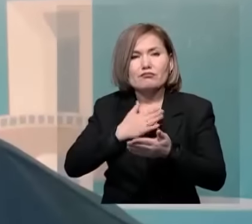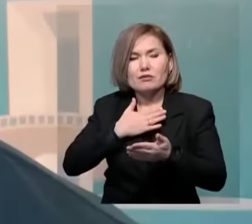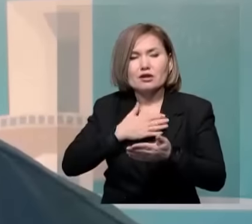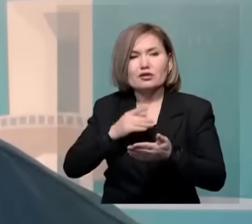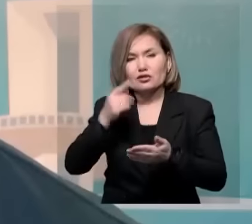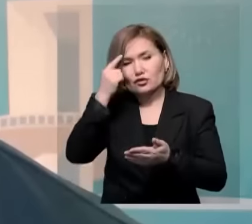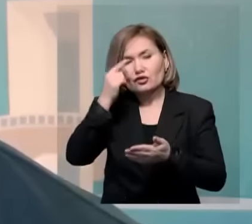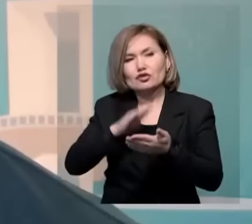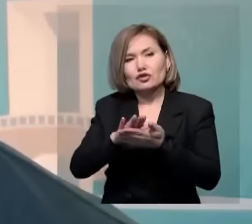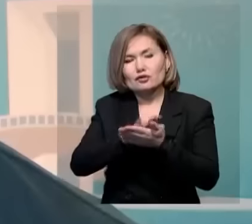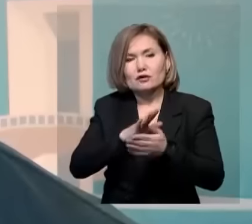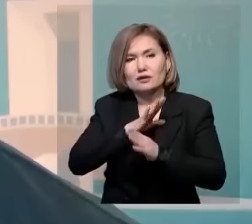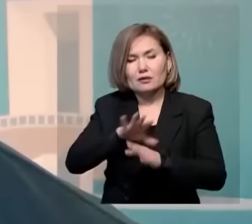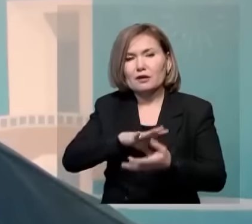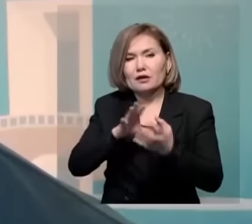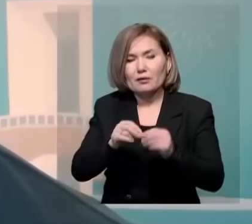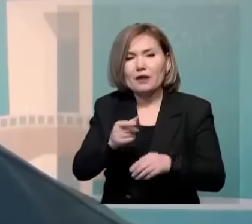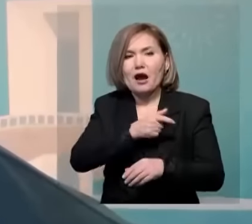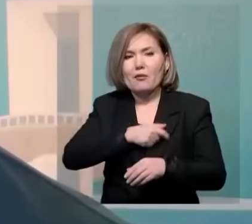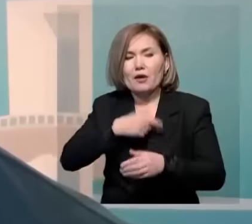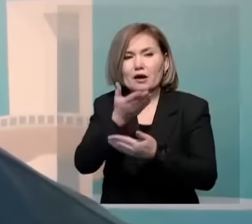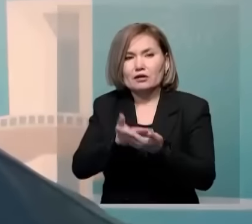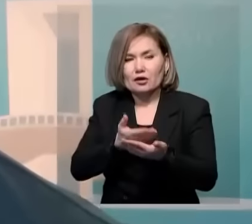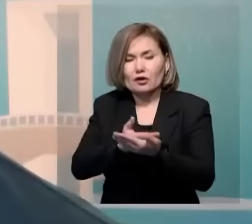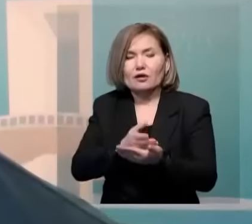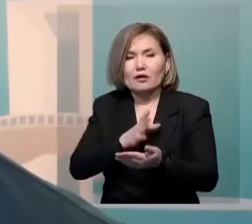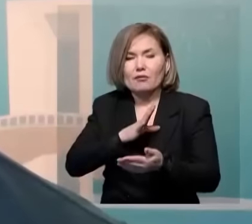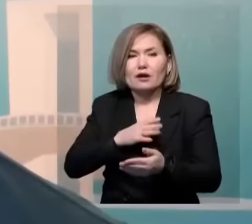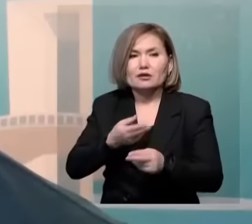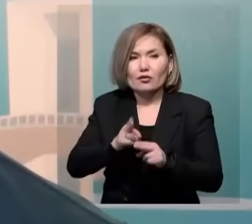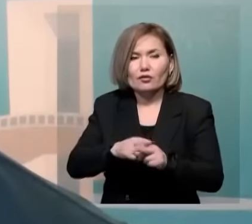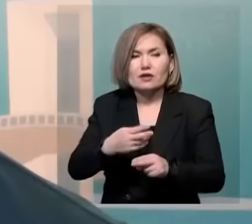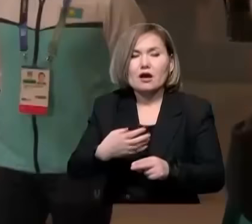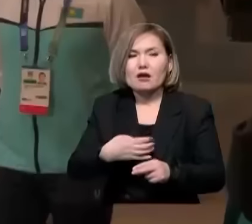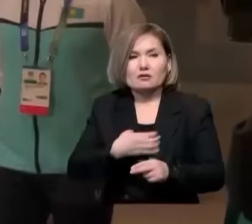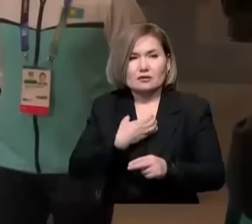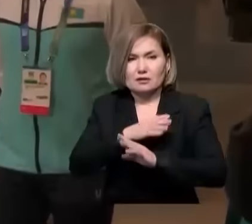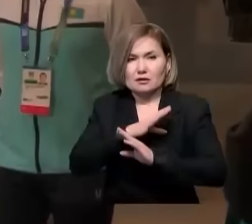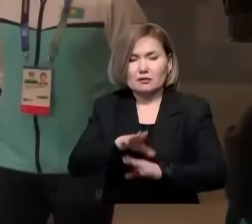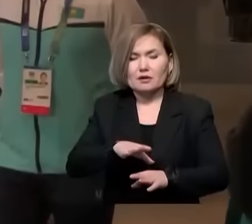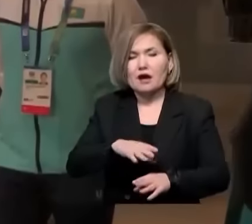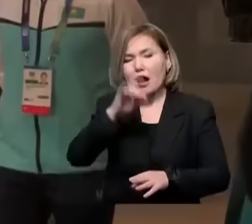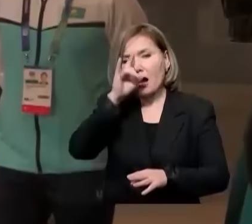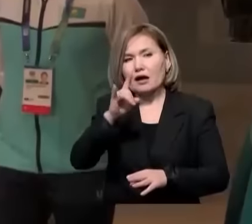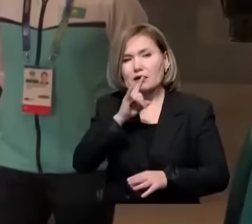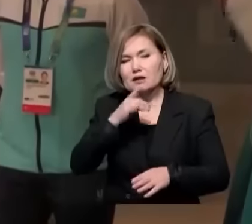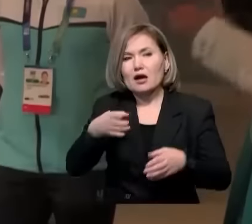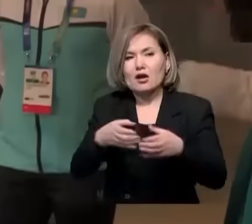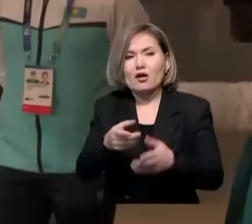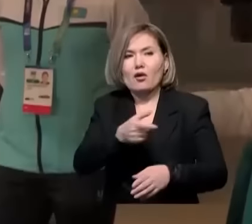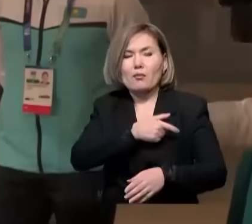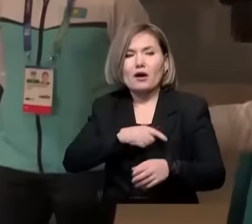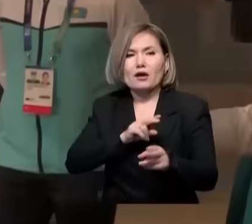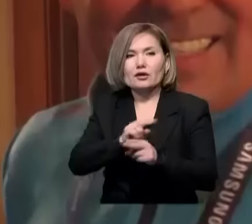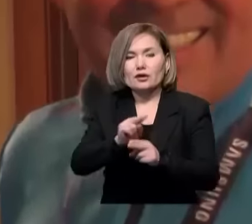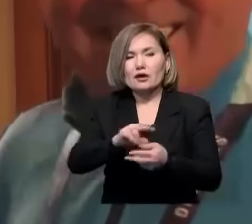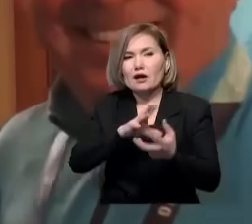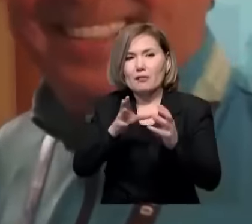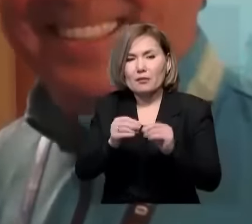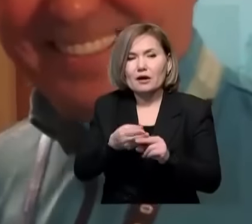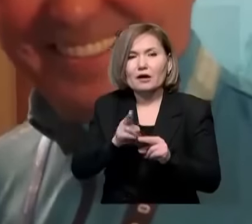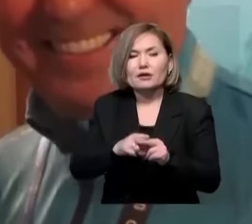Кореяға келгенде үрей болды, бірақ бапкерімнің ақыл кеңес арқасында бойымды тез жинап алдым. Қазақстан құрамасы бапкерлерінің айтуынша,